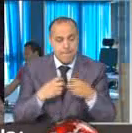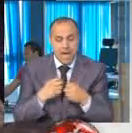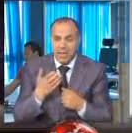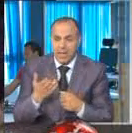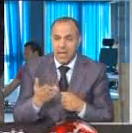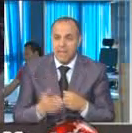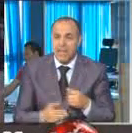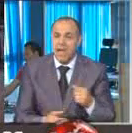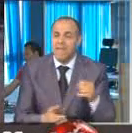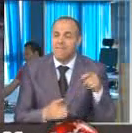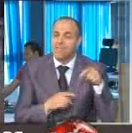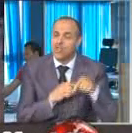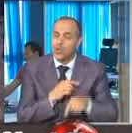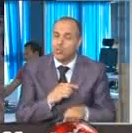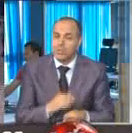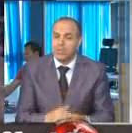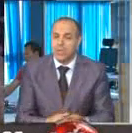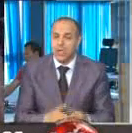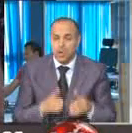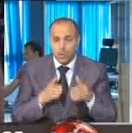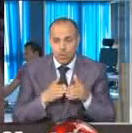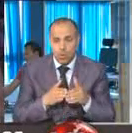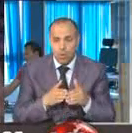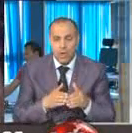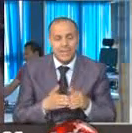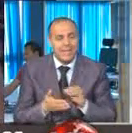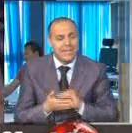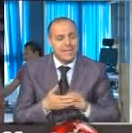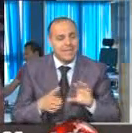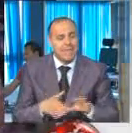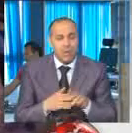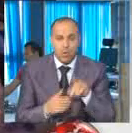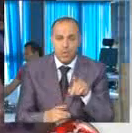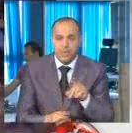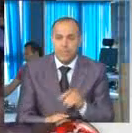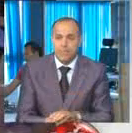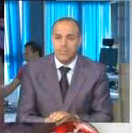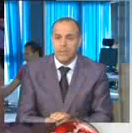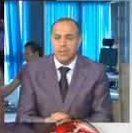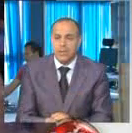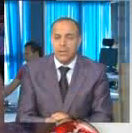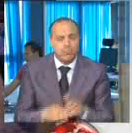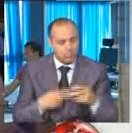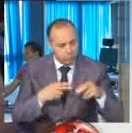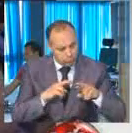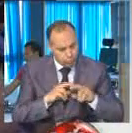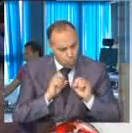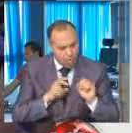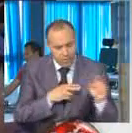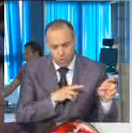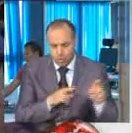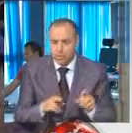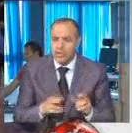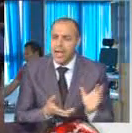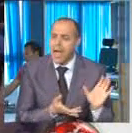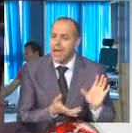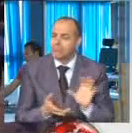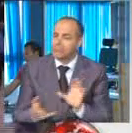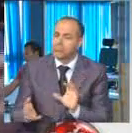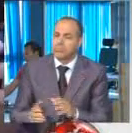رمادا معناها بطلب من إدارة المهرجان تاع رمادا، ولبت لهم الطلب وجيت عرضت لهم معناها هنا